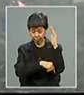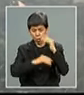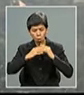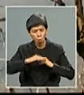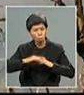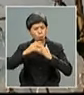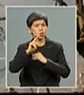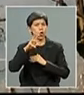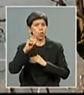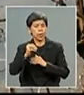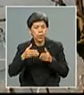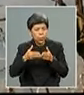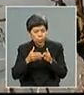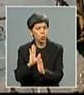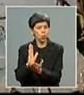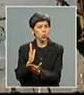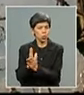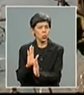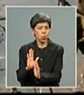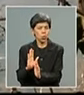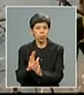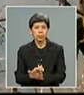2-3 เมตรเล็กงดออกจากฝั่งนะครับ